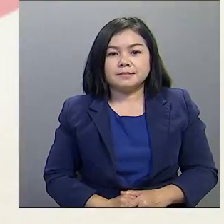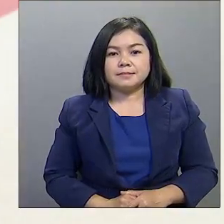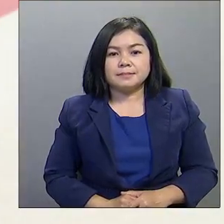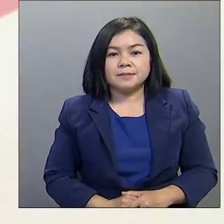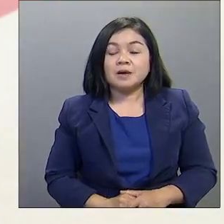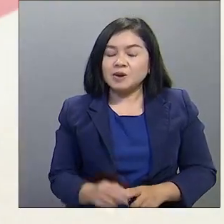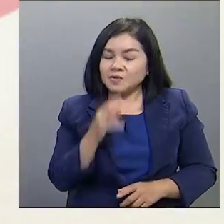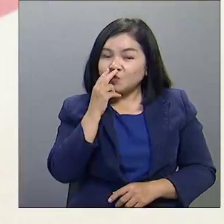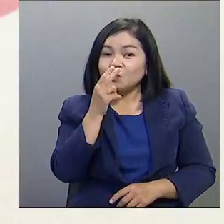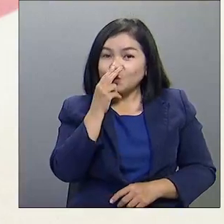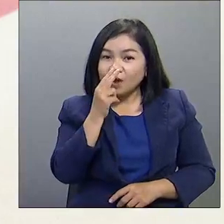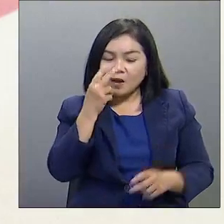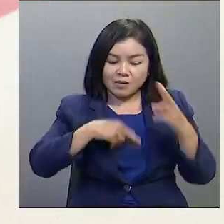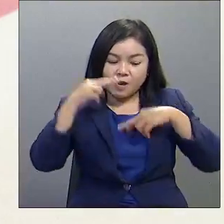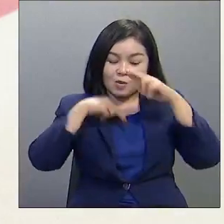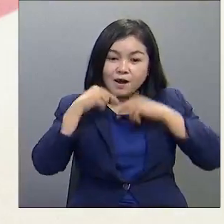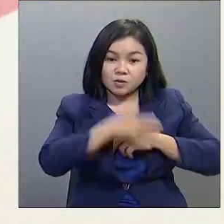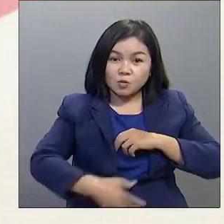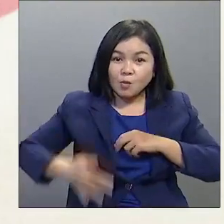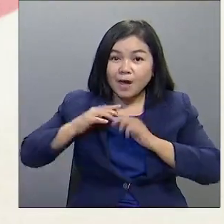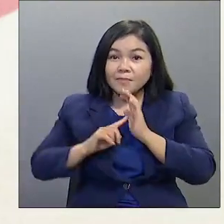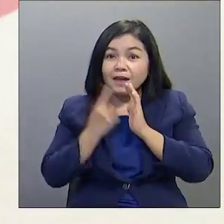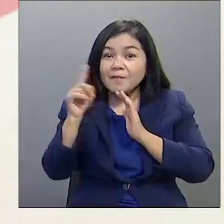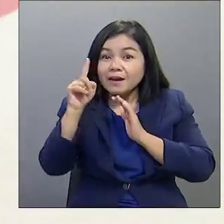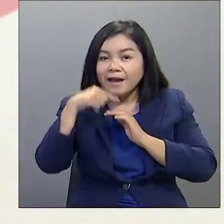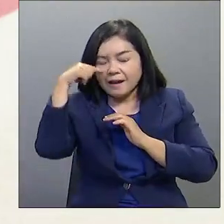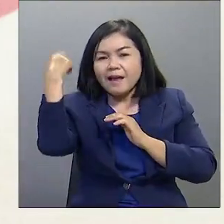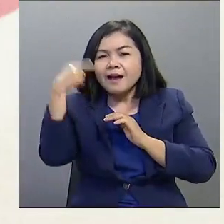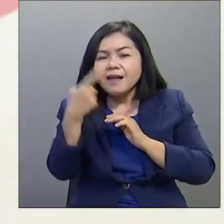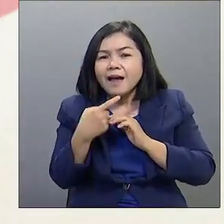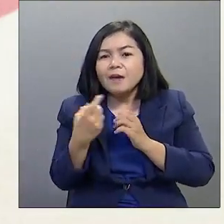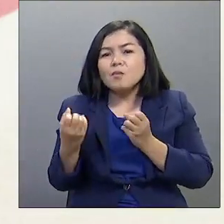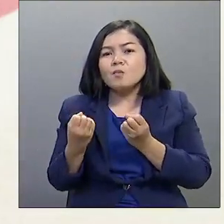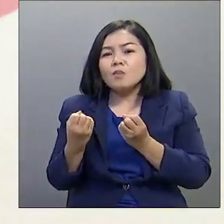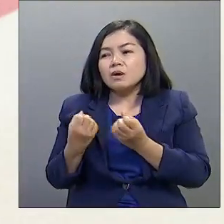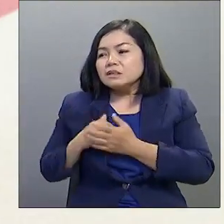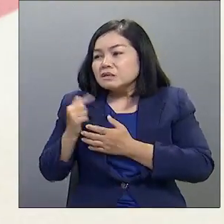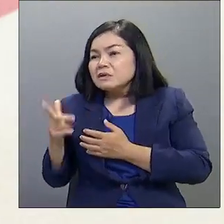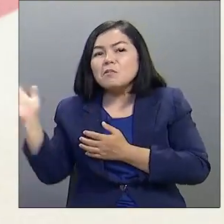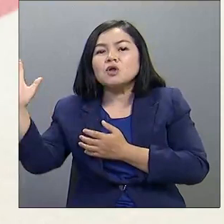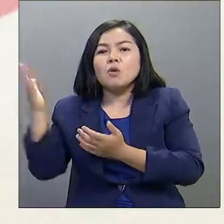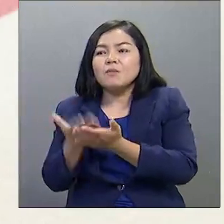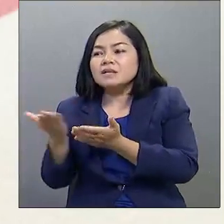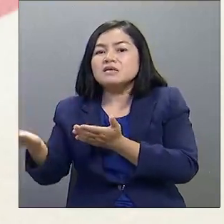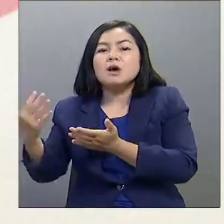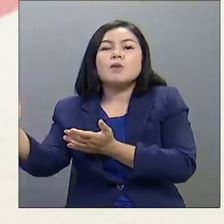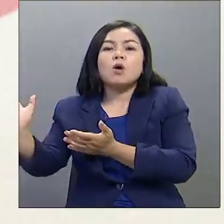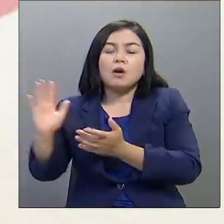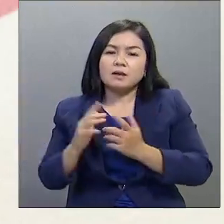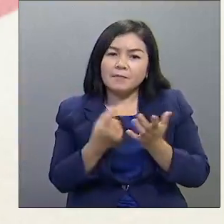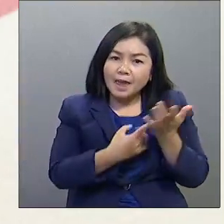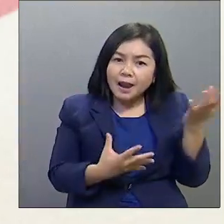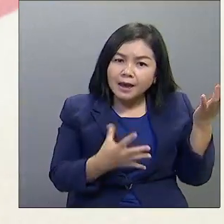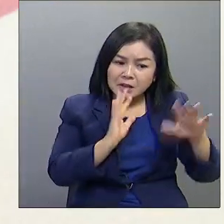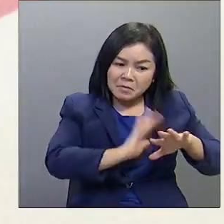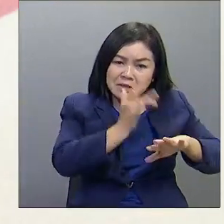ดังนั้นนะครับเรื่องของการดูแลสุขภาพนั้นเริ่มต้นได้ถ้าใครที่ไม่อยากจะไปเสียเงินซื้ออาหารต้องบอกว่าถ้าเกิดเป็นอะไรที่มันออร์แกนิ